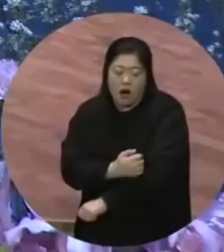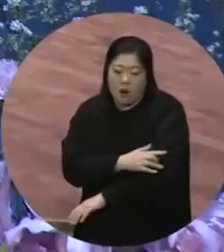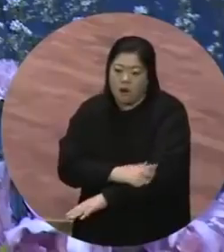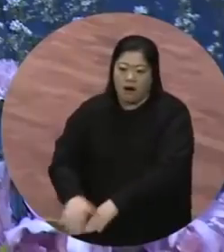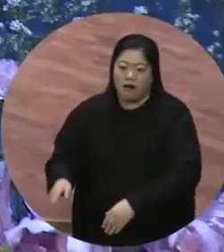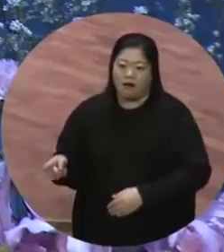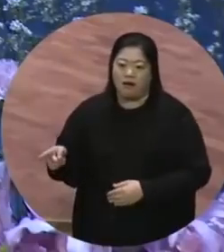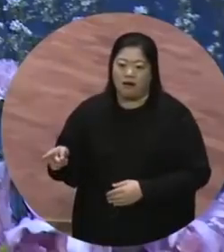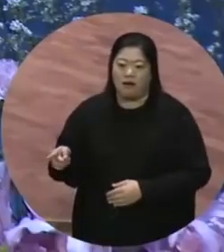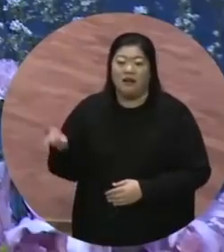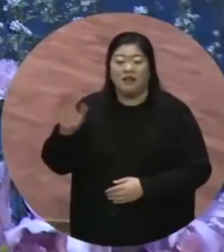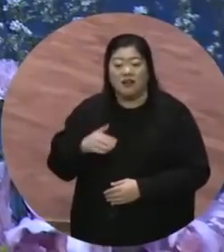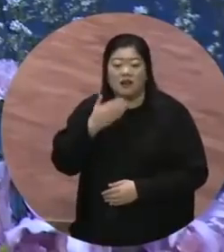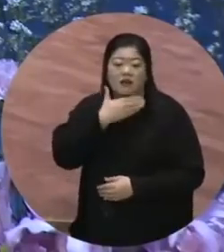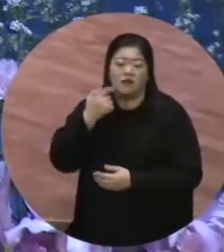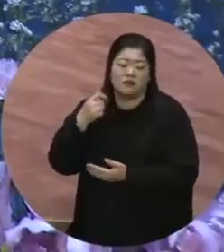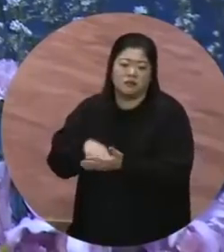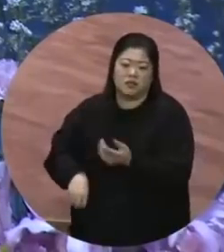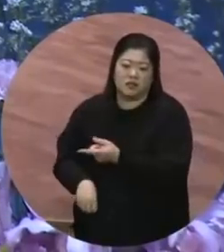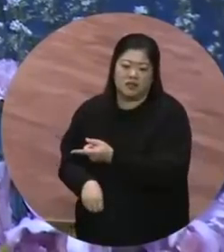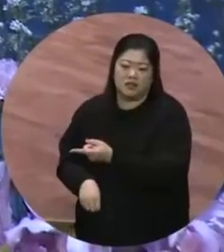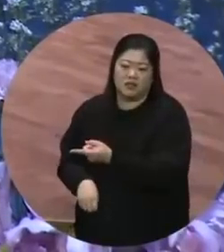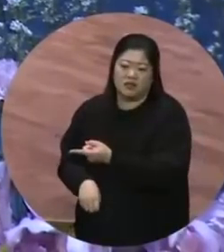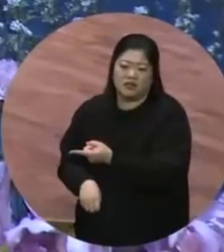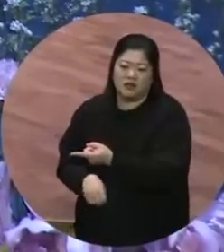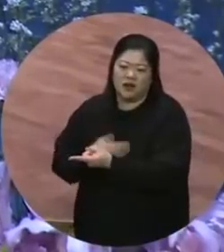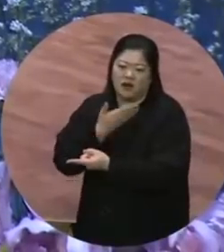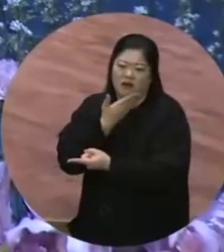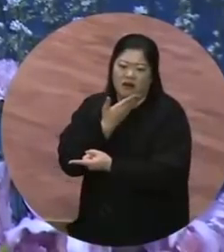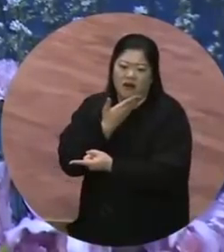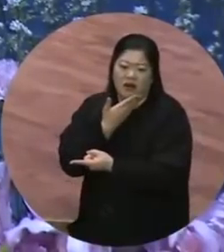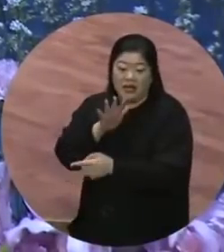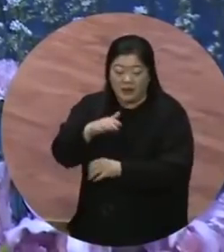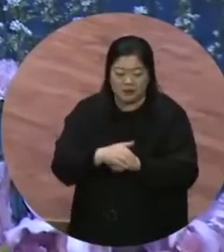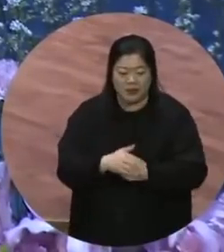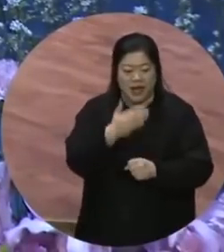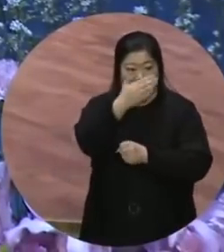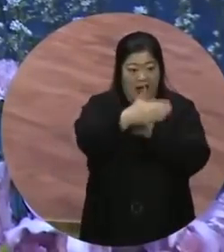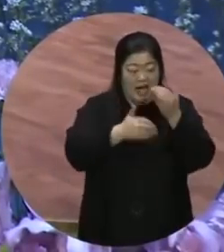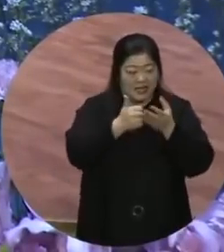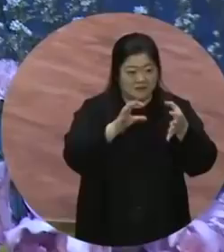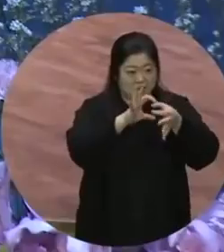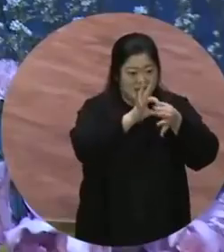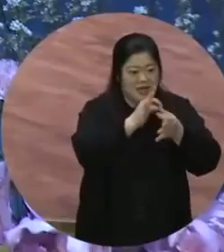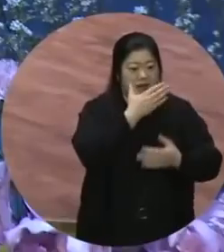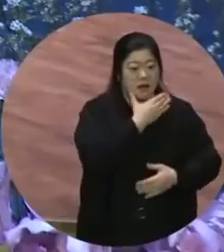자, 하나님의 복음, 하나님의 교회, 얼마나 헷갈립니까, 이게 지금.